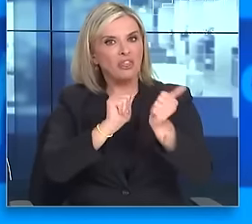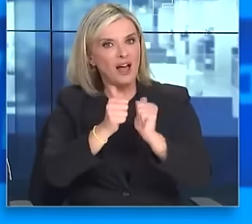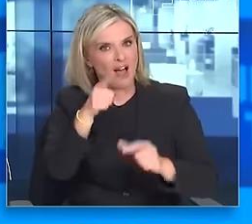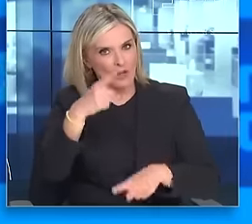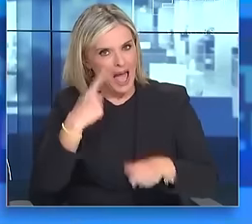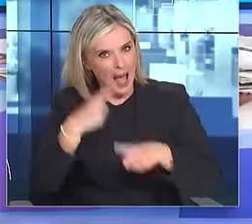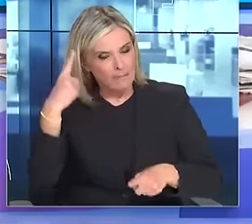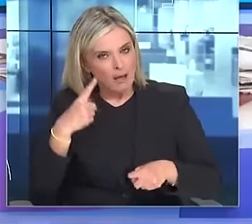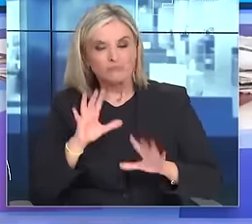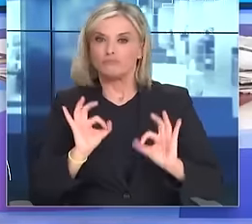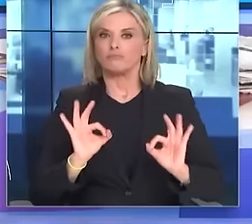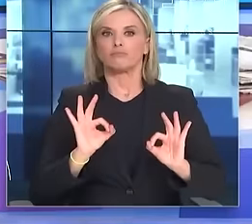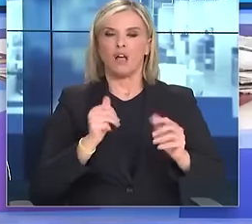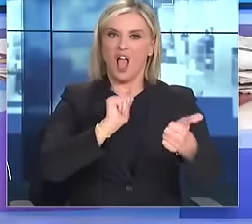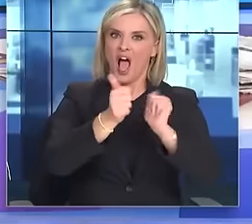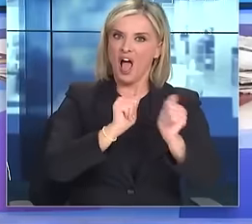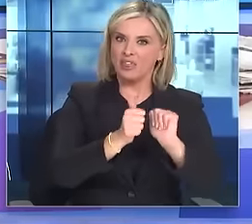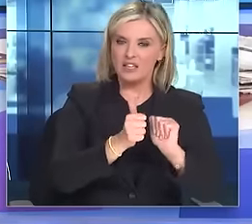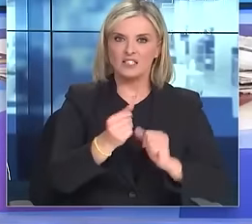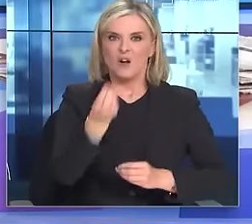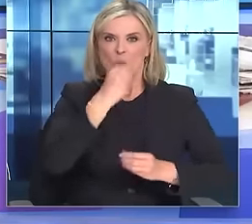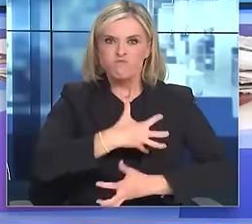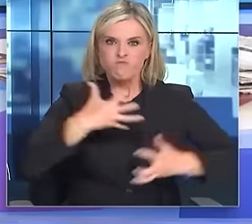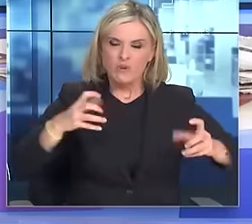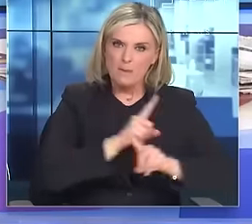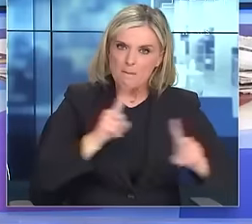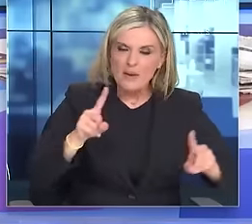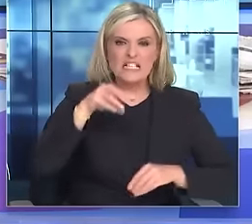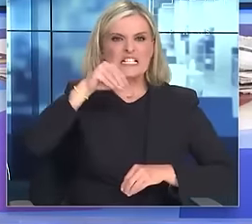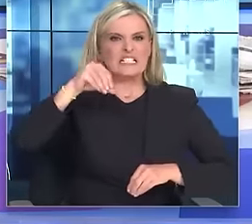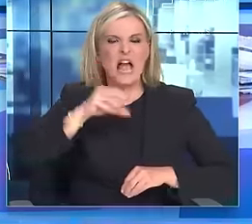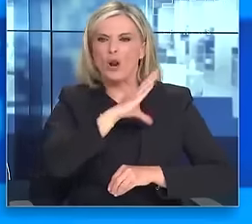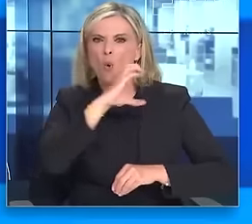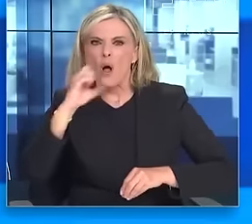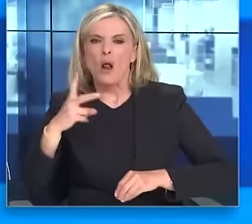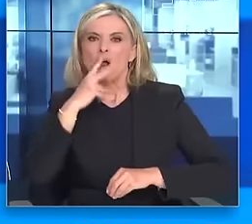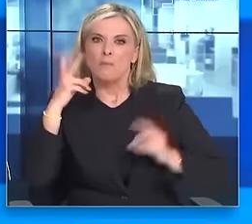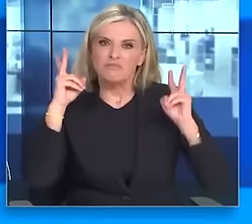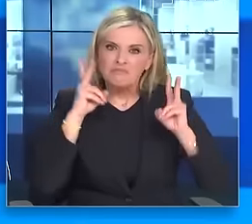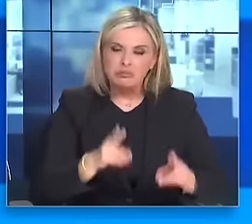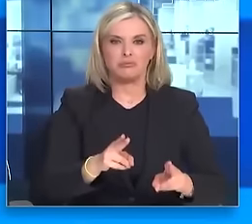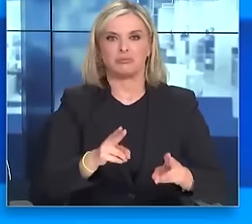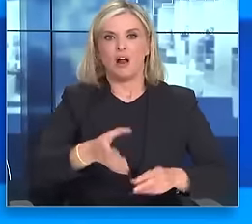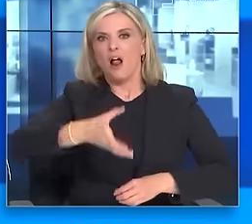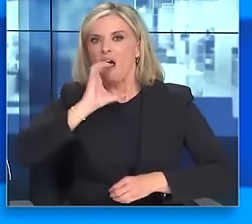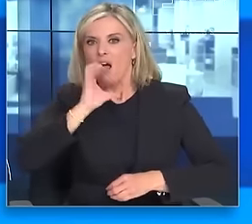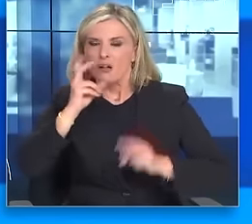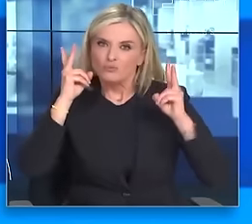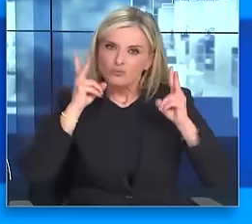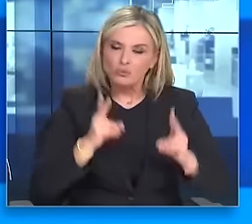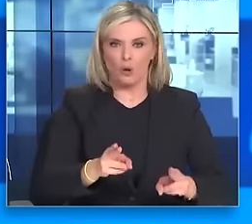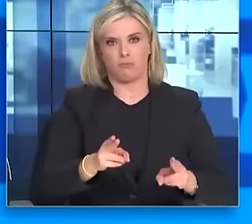απλά. Την άθληση, τη διαχείριση του βάρους, την υγιεινή διατροφή, την αποφυγή του καπνίσματος, αλκοόλ